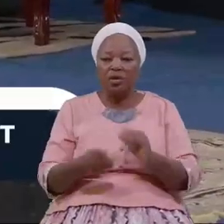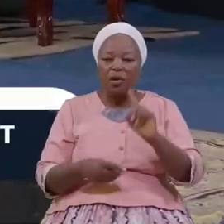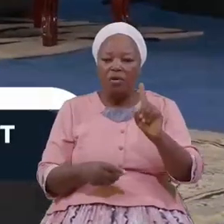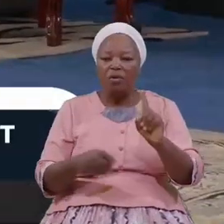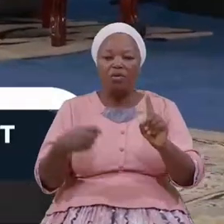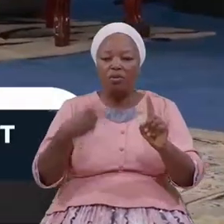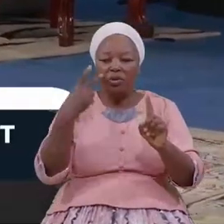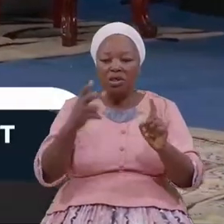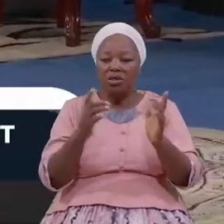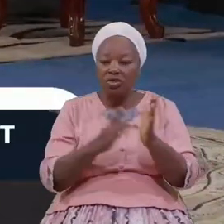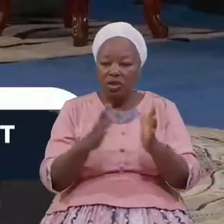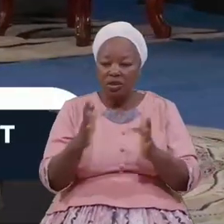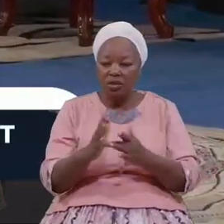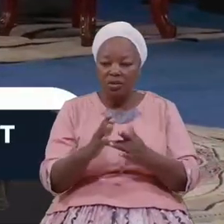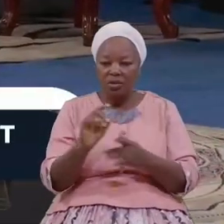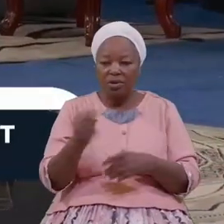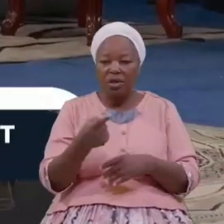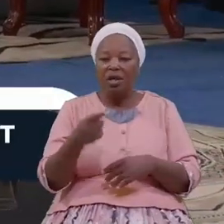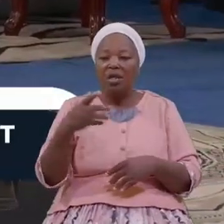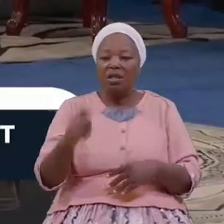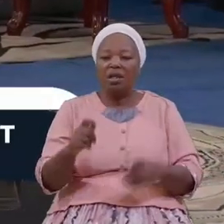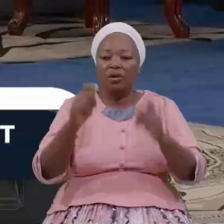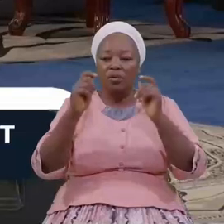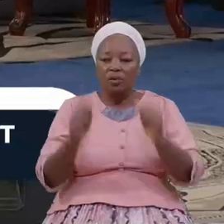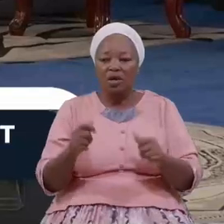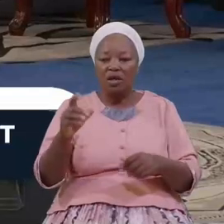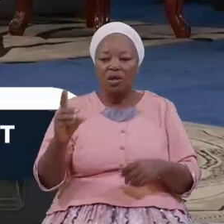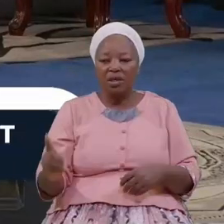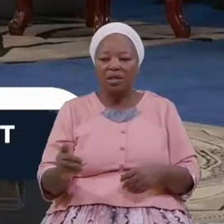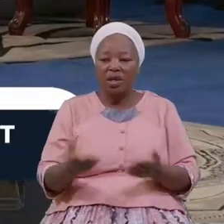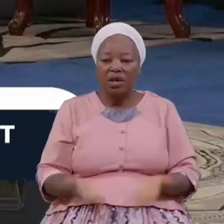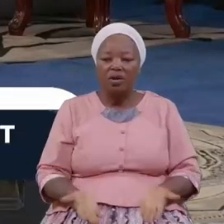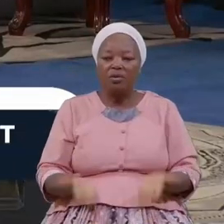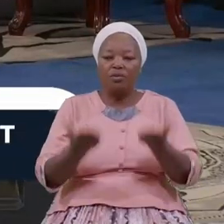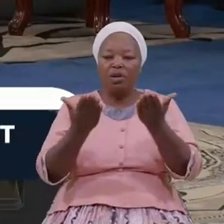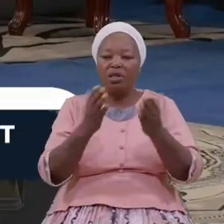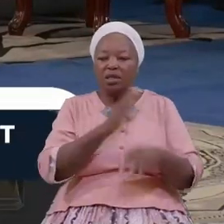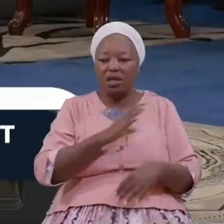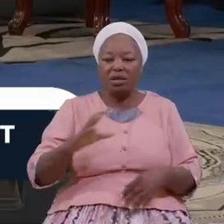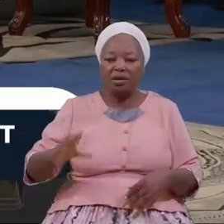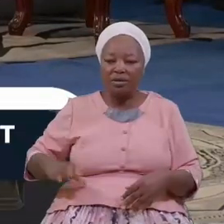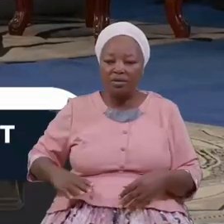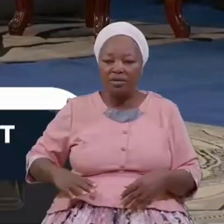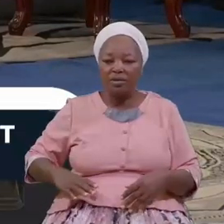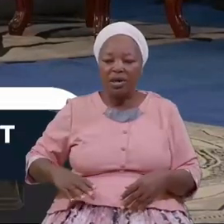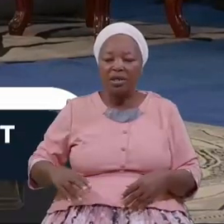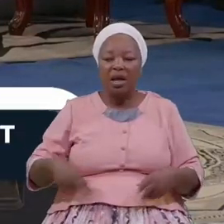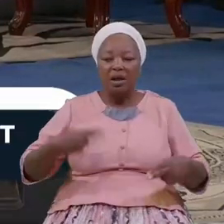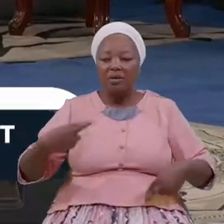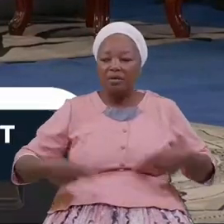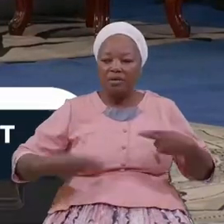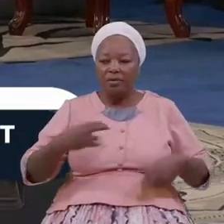points. Numéro 1, nous allons voir Jésus, le Christ vivifié et